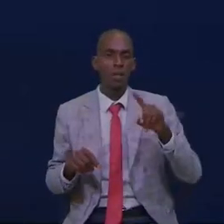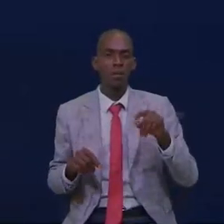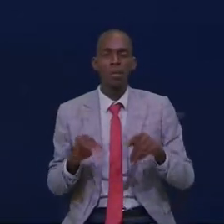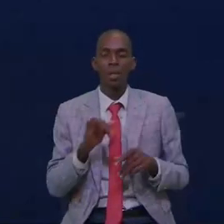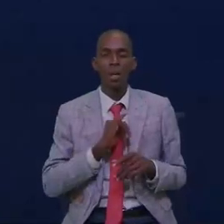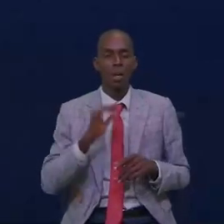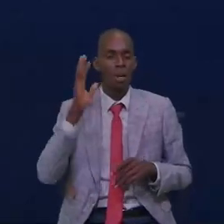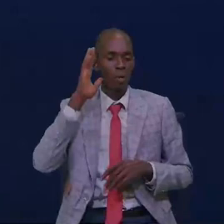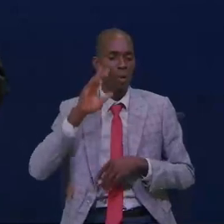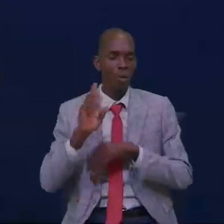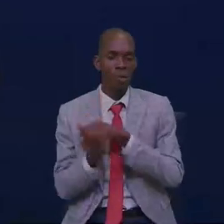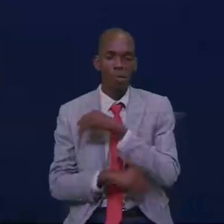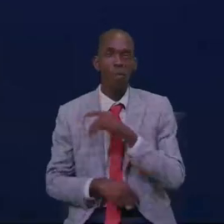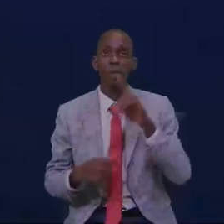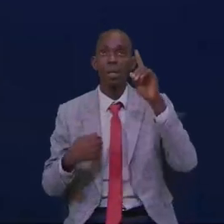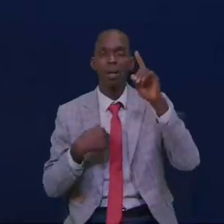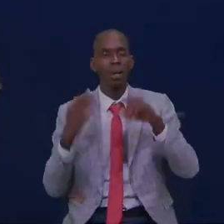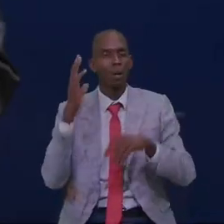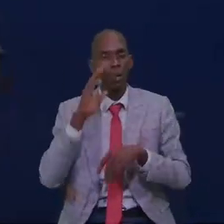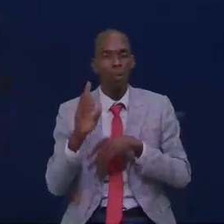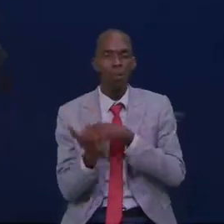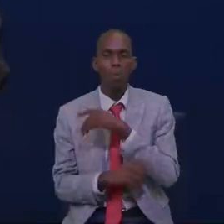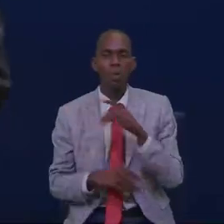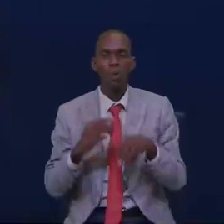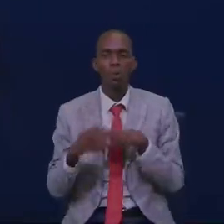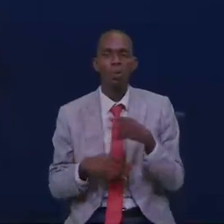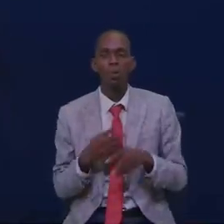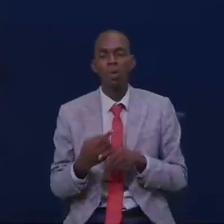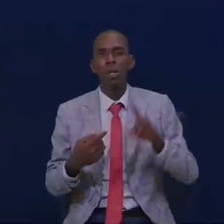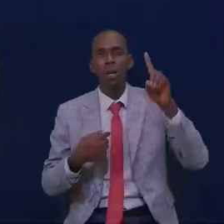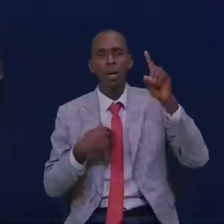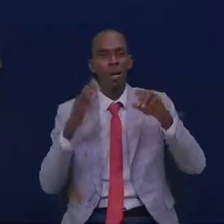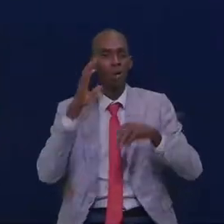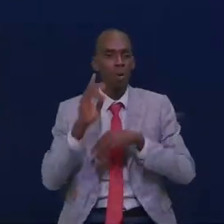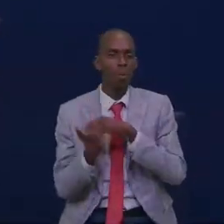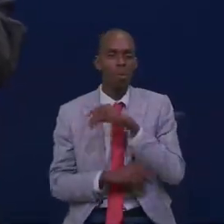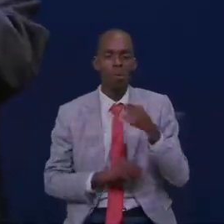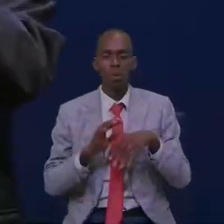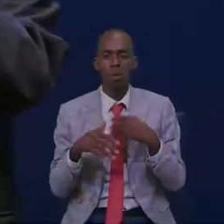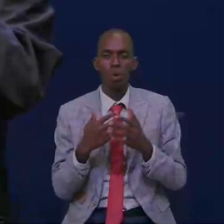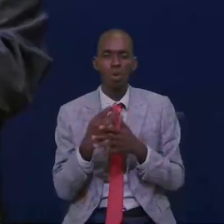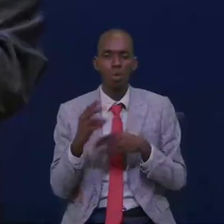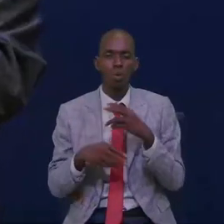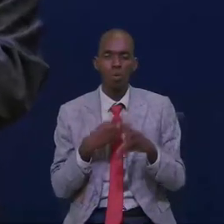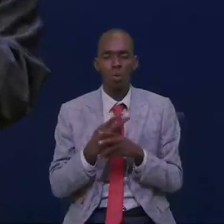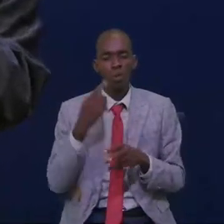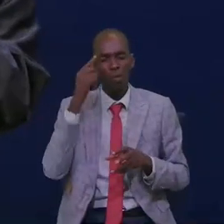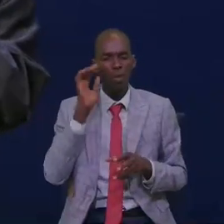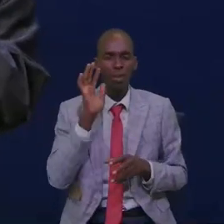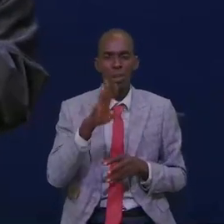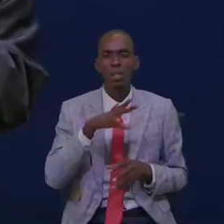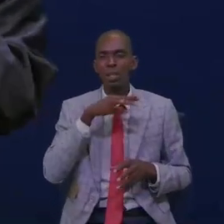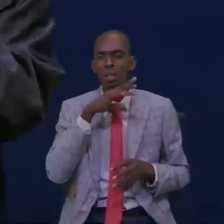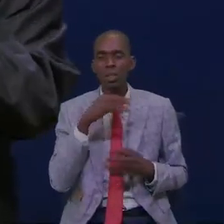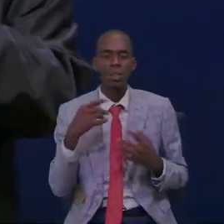Je punirai le monde pour sa malice. Je punirai tout le monde pour sa malice. Il est méchant pour